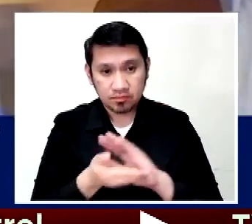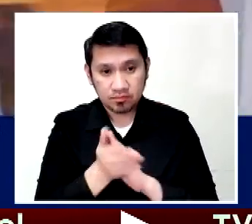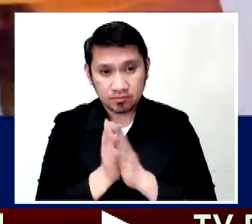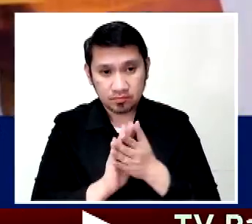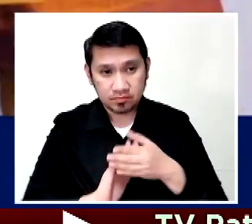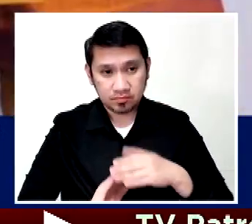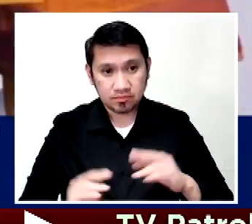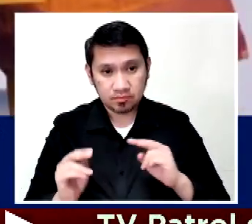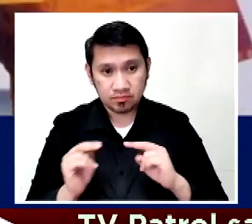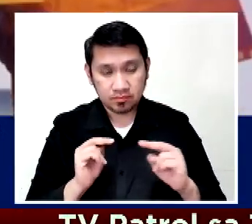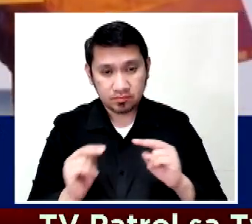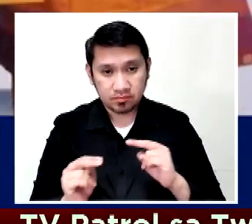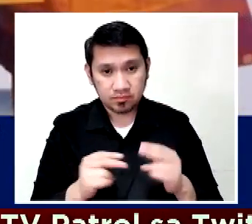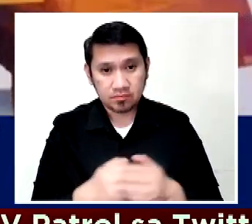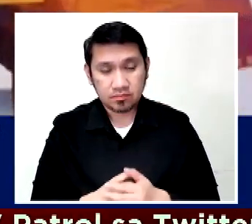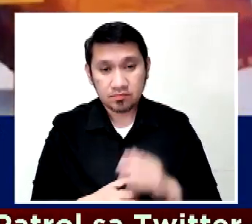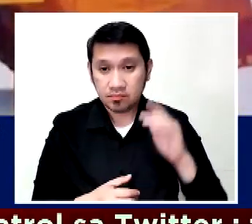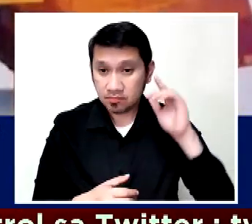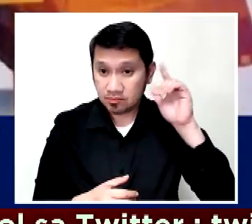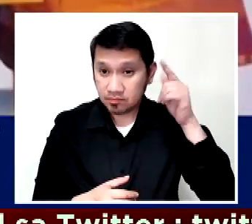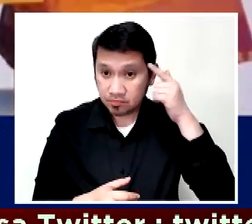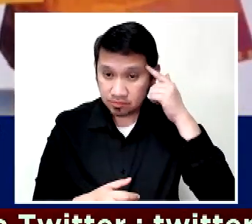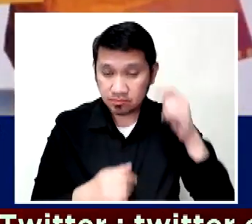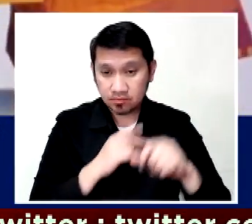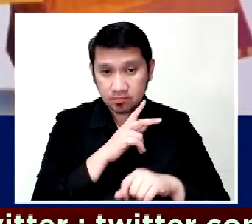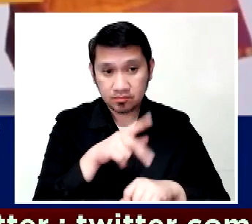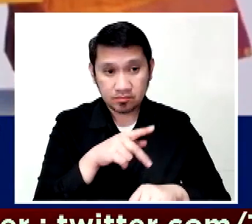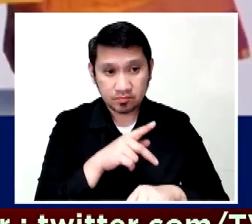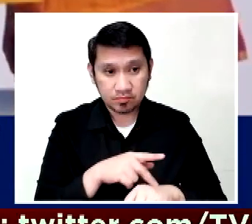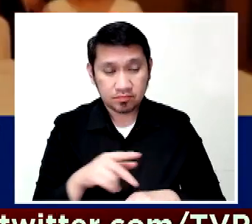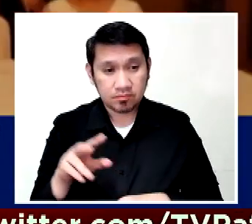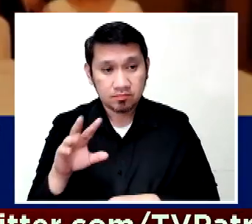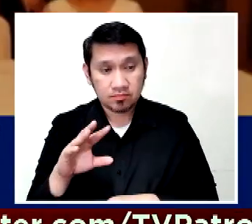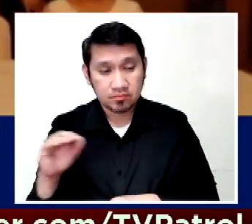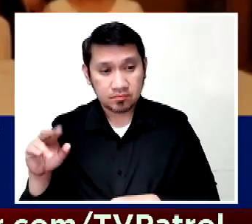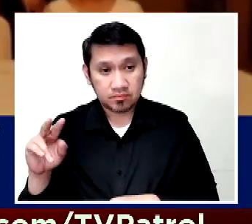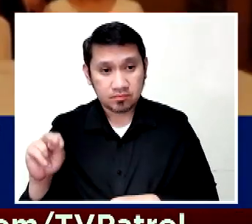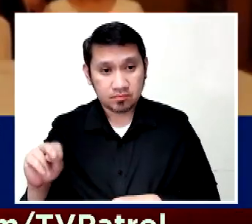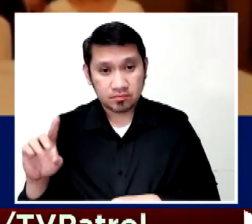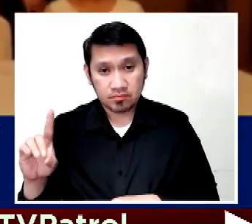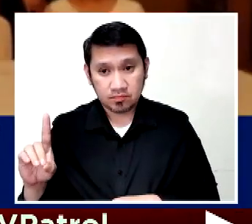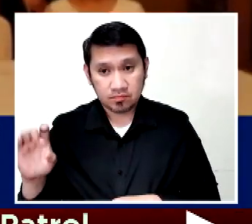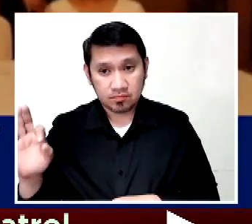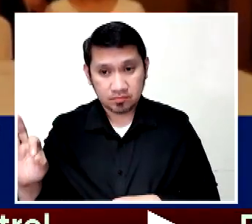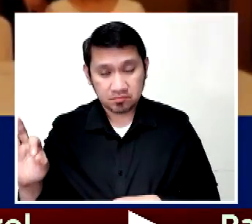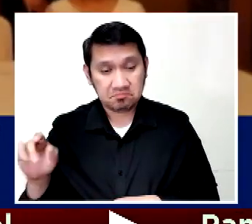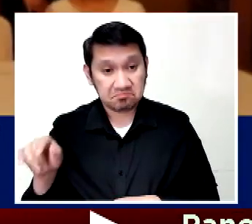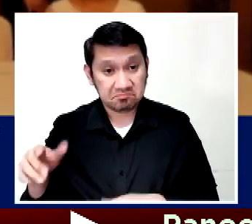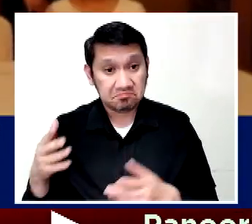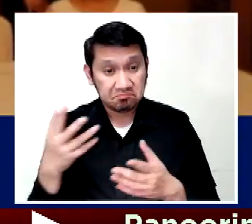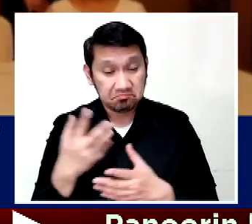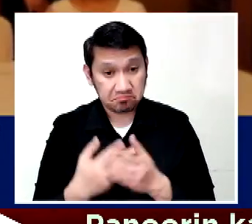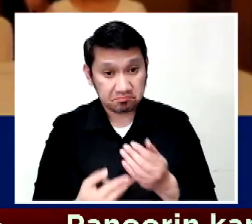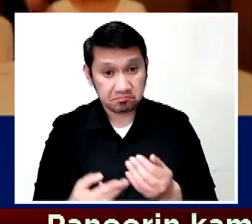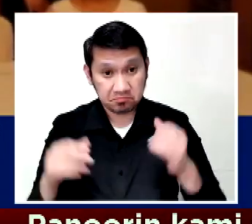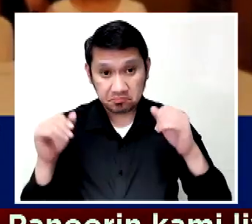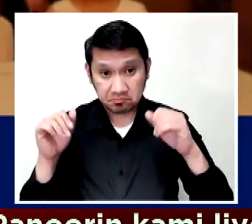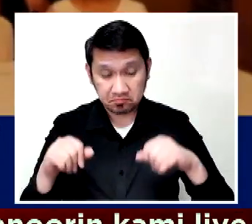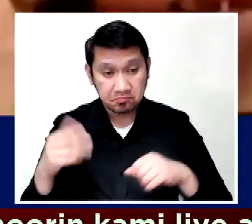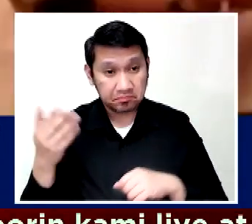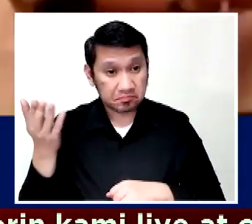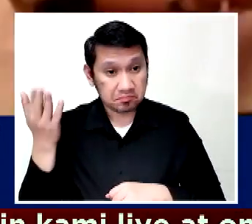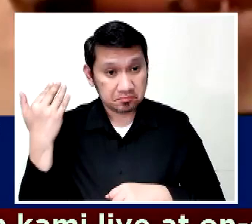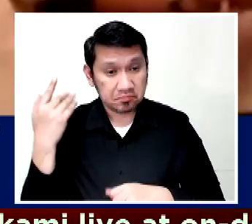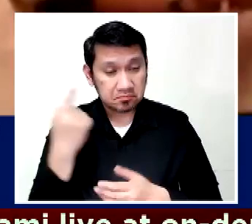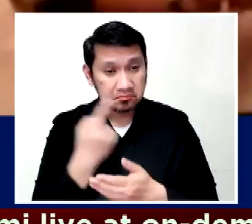negotiations sa pagitan ng gobyerno ng Pilipinas at National Democratic Front. Ito ay matapos magkasundo ang dalawang panig noong nakaraang